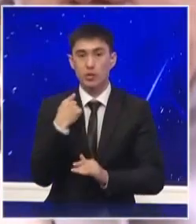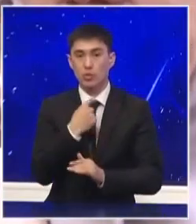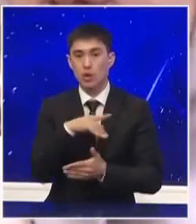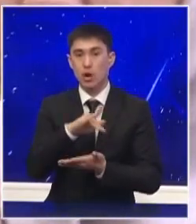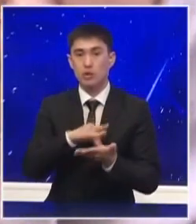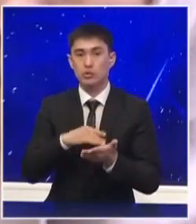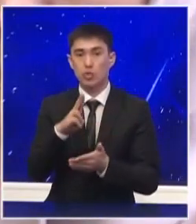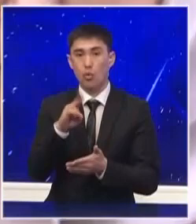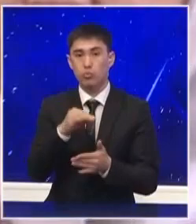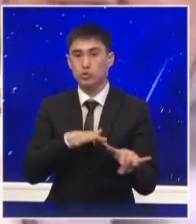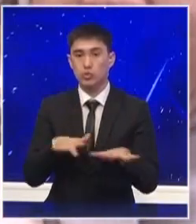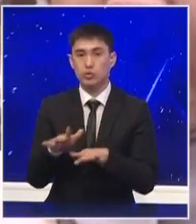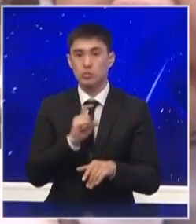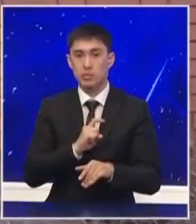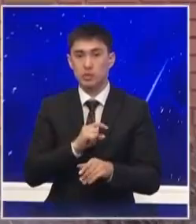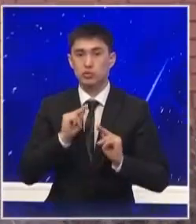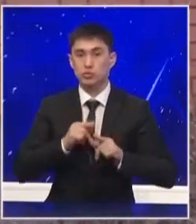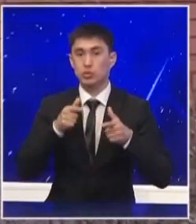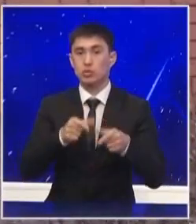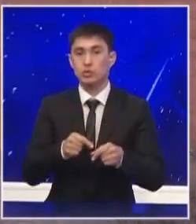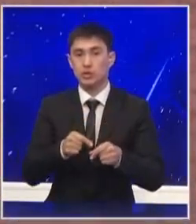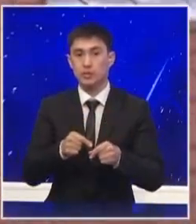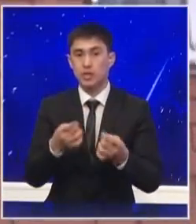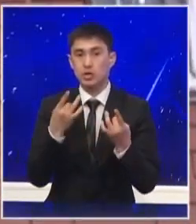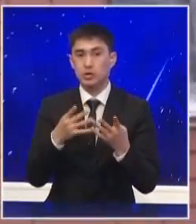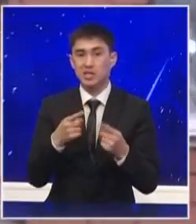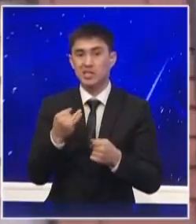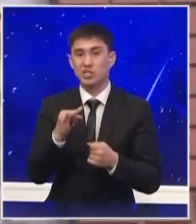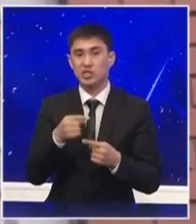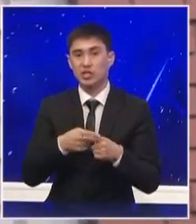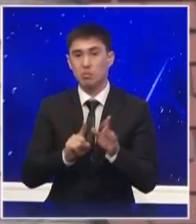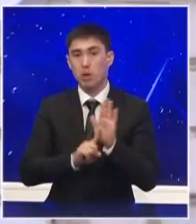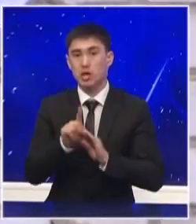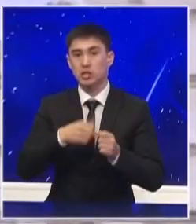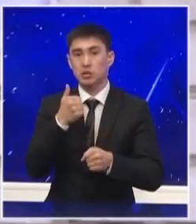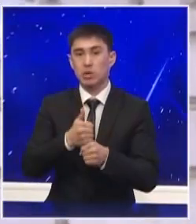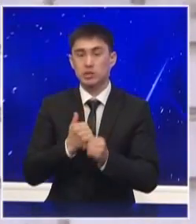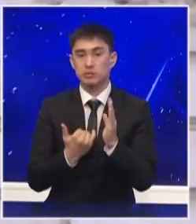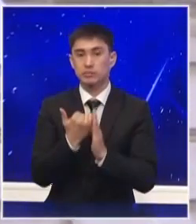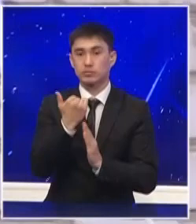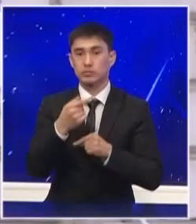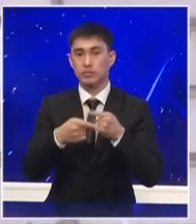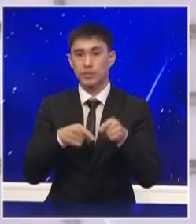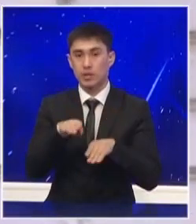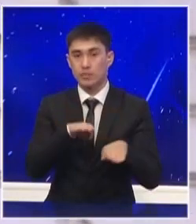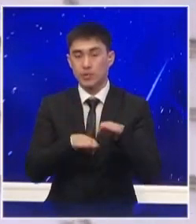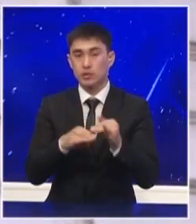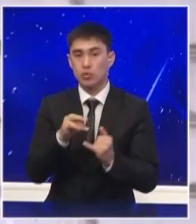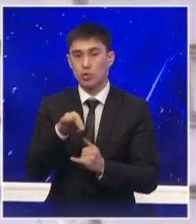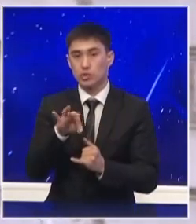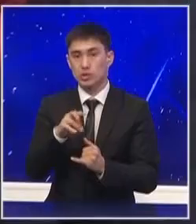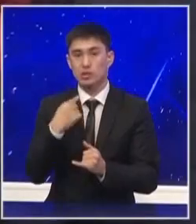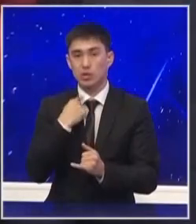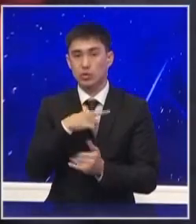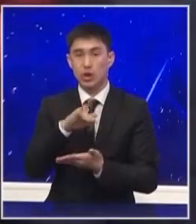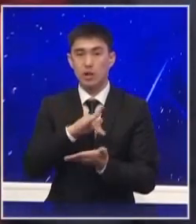қаласындағы коммуналдық шаруашылық мекемесіне жұмысқа орналасады. Қарапайым инженерден басшы қызметіне дейін көтерілді. Сондай-ақ Төлеу Шәкіржанұлы